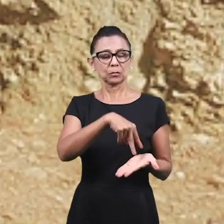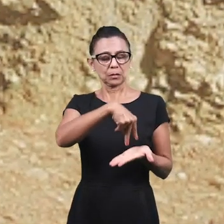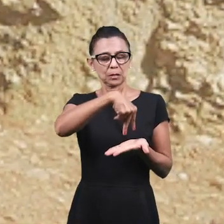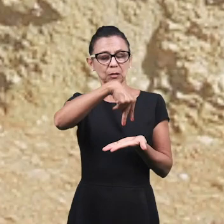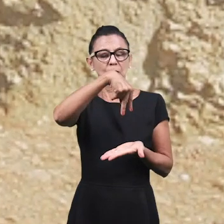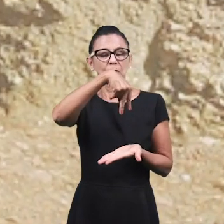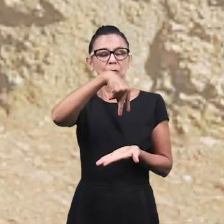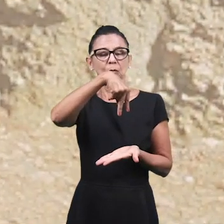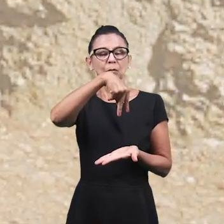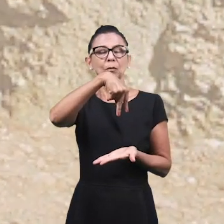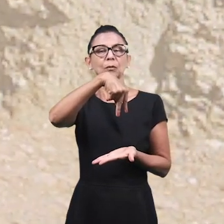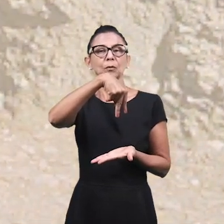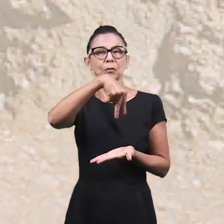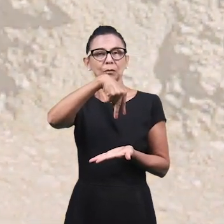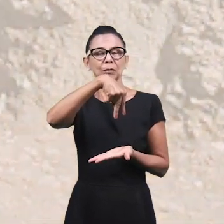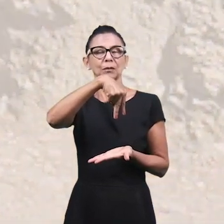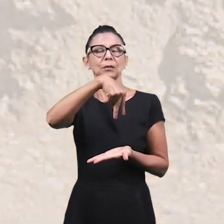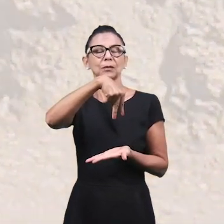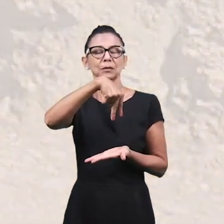depois